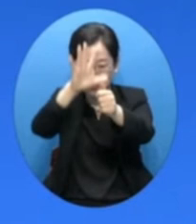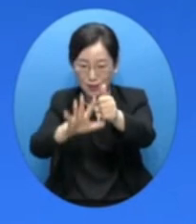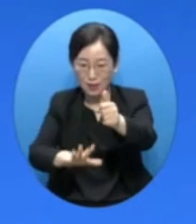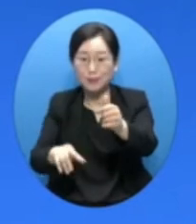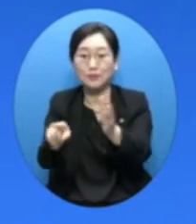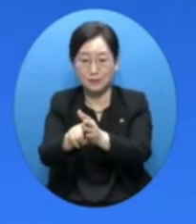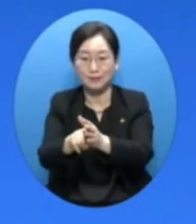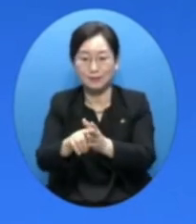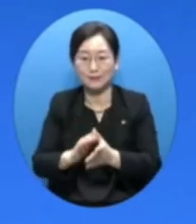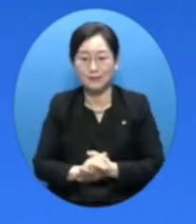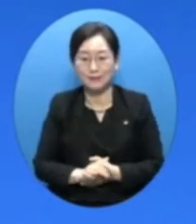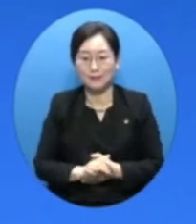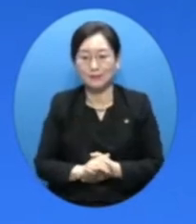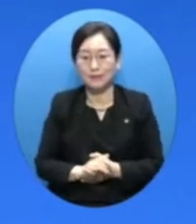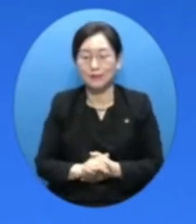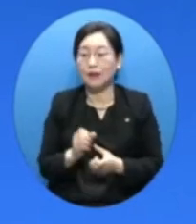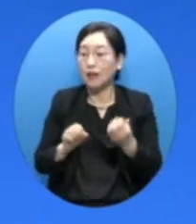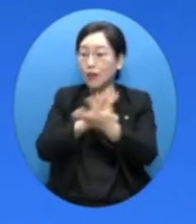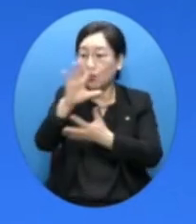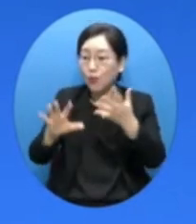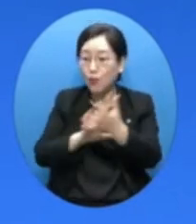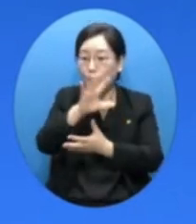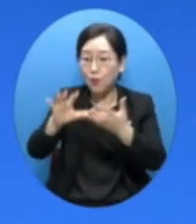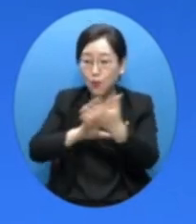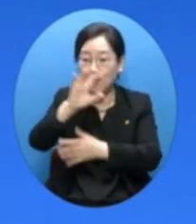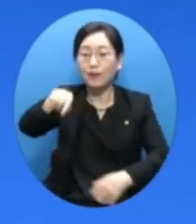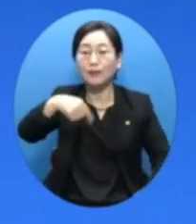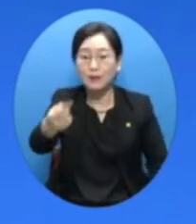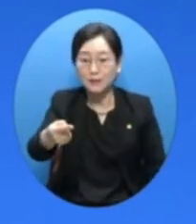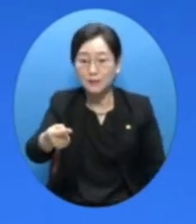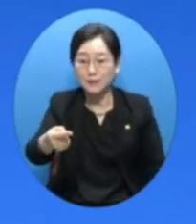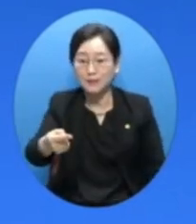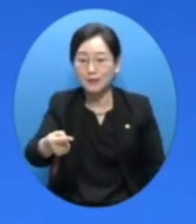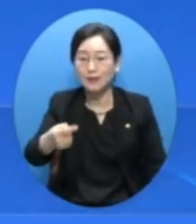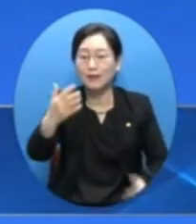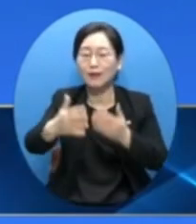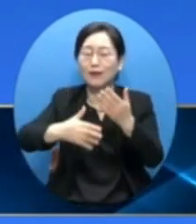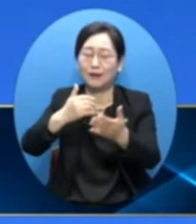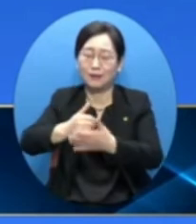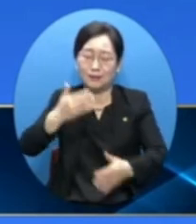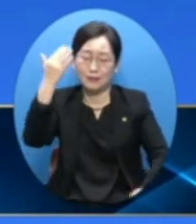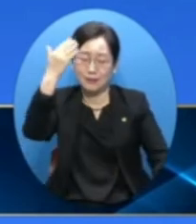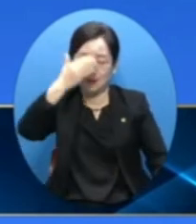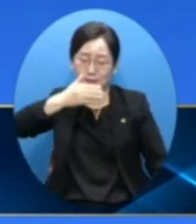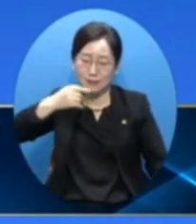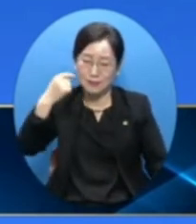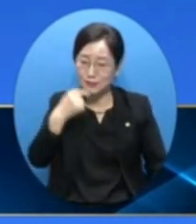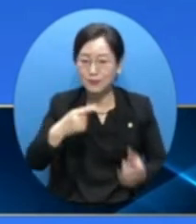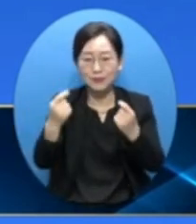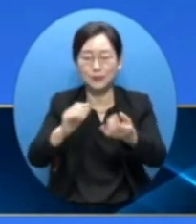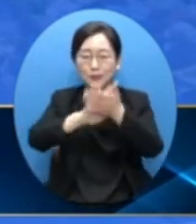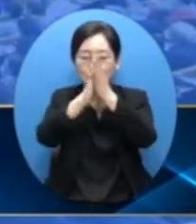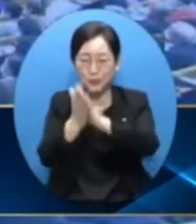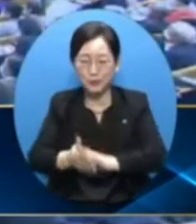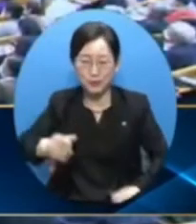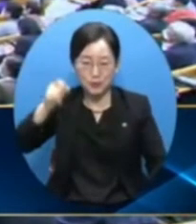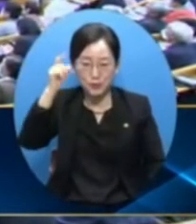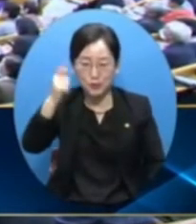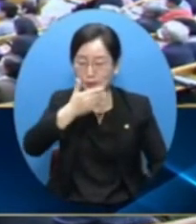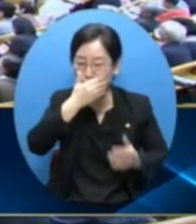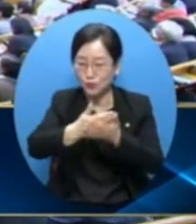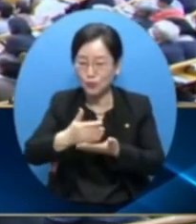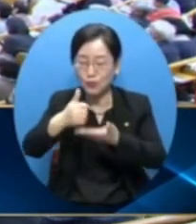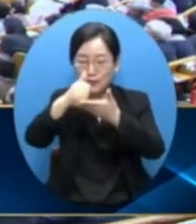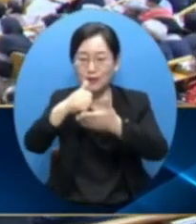믿습니다. 환난을 통하게 된 다음에 우리를 하나님께서 순금같이 변화된 위대한 존귀한